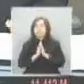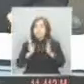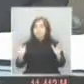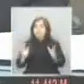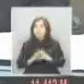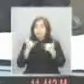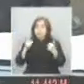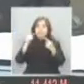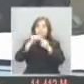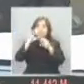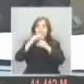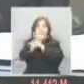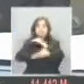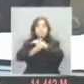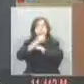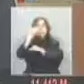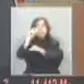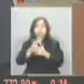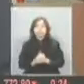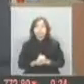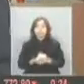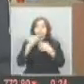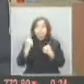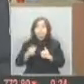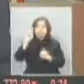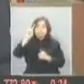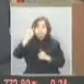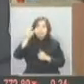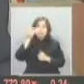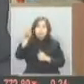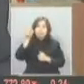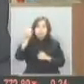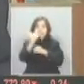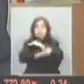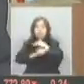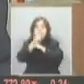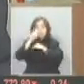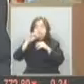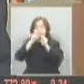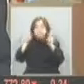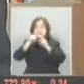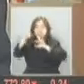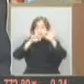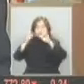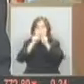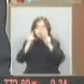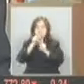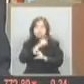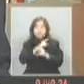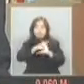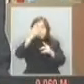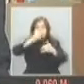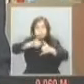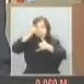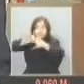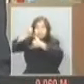มาดคามขนไวใตประเทศกัต่อนะครับสหัประชาชาตเรีกร้องให้ตั้งคณะกรรมการอิสระรวจสอบการสังหารประชาชนระ